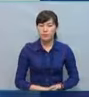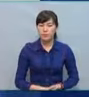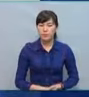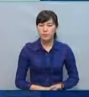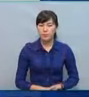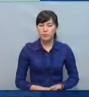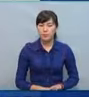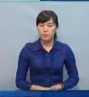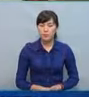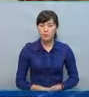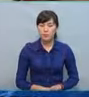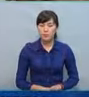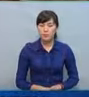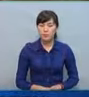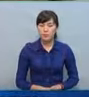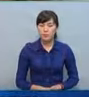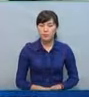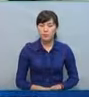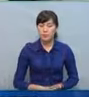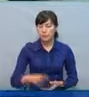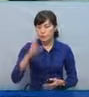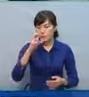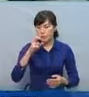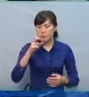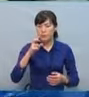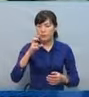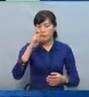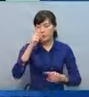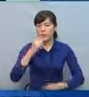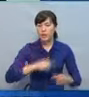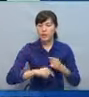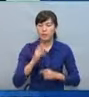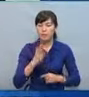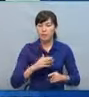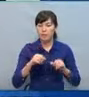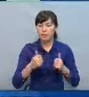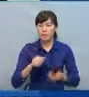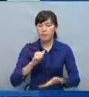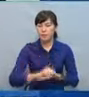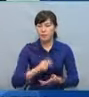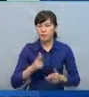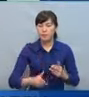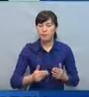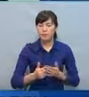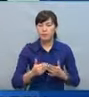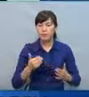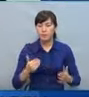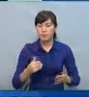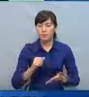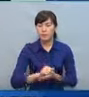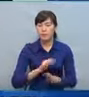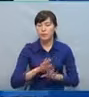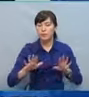Хабарым бар, көрдім. Біз соны мемлекеттік меншіктің балансын алдық. Енді рәсімдеу құжаты енді бітті. Ол бұрын енді құжат болмағаннан кейін